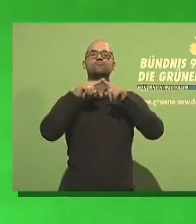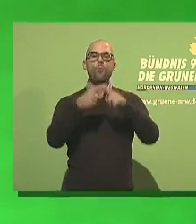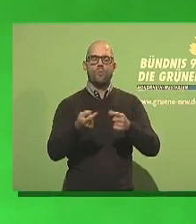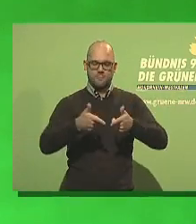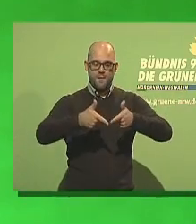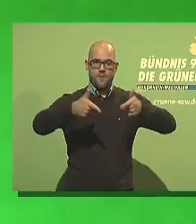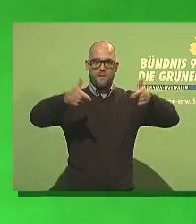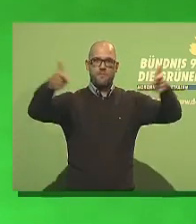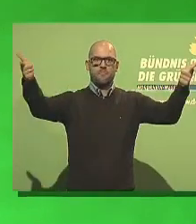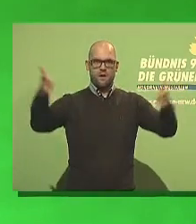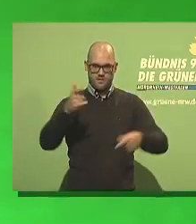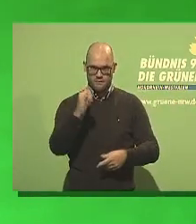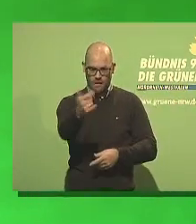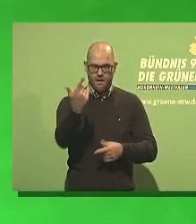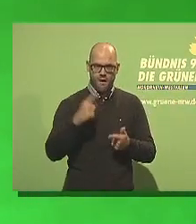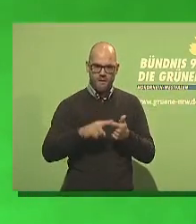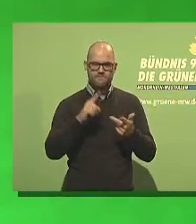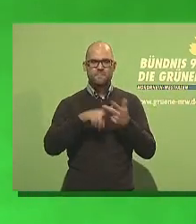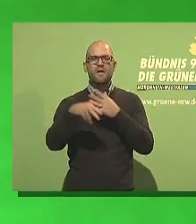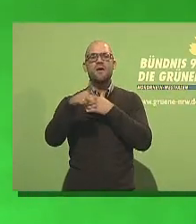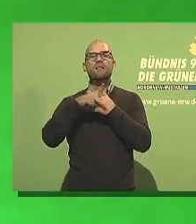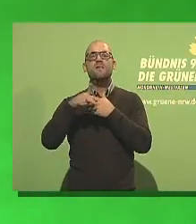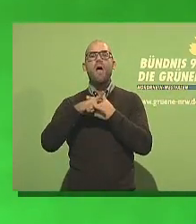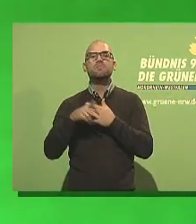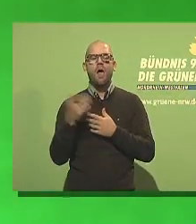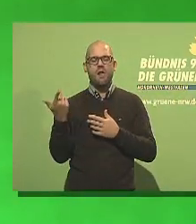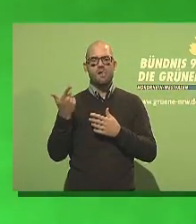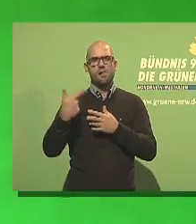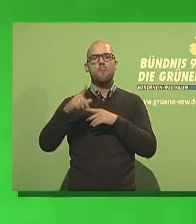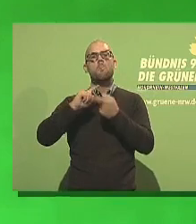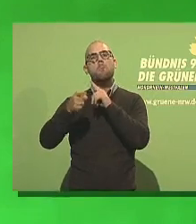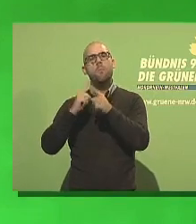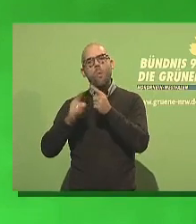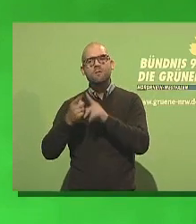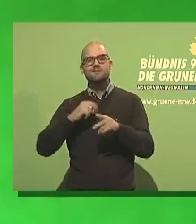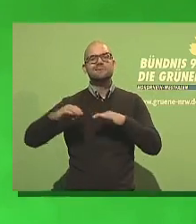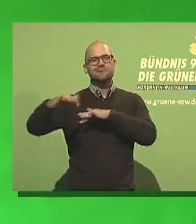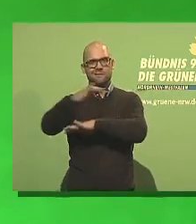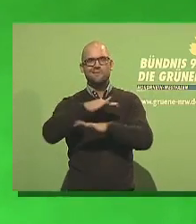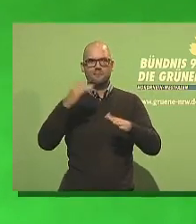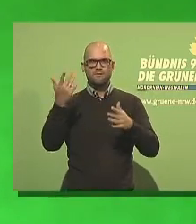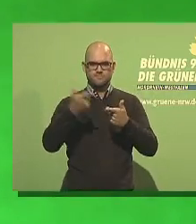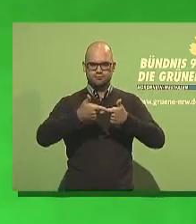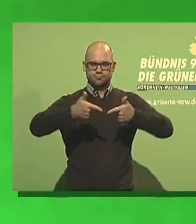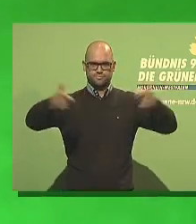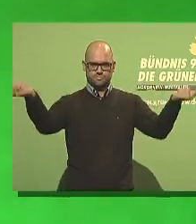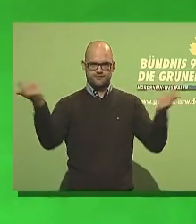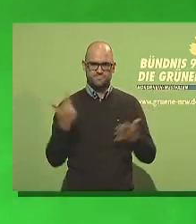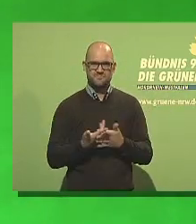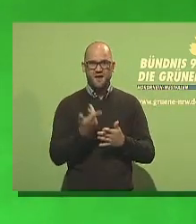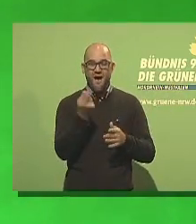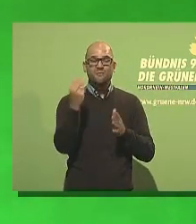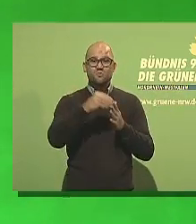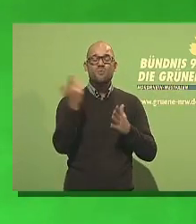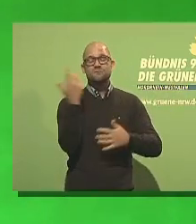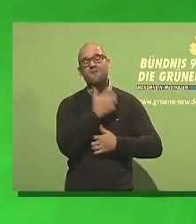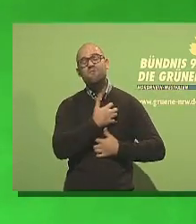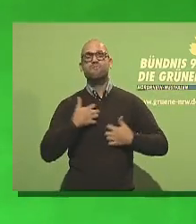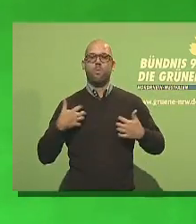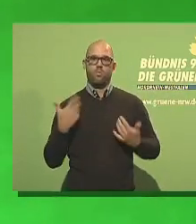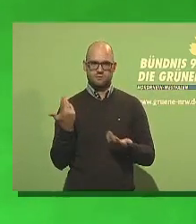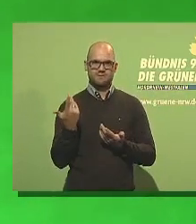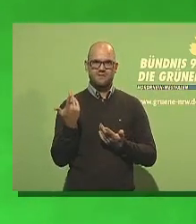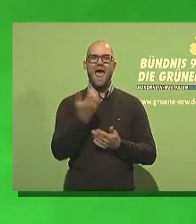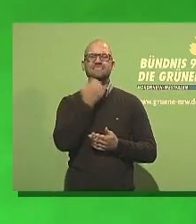gewachsen ist der Frust über Klientelpolitik à la Mövenpick und Pflegebar, Gewachsen ist aber auch die Wut über die